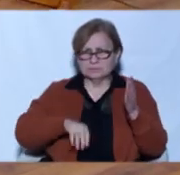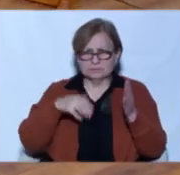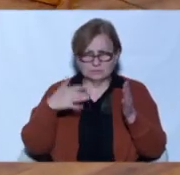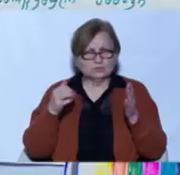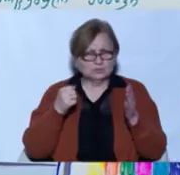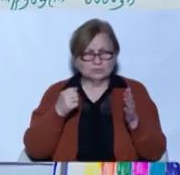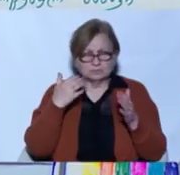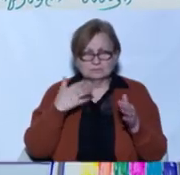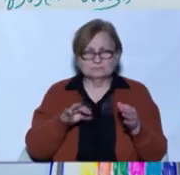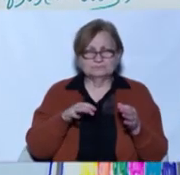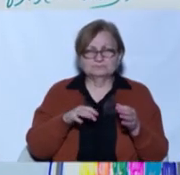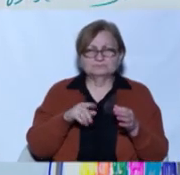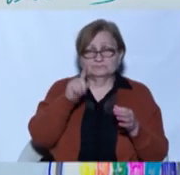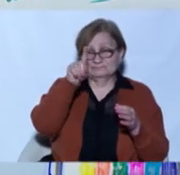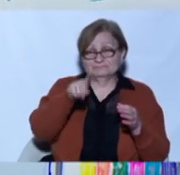ყველა ამ